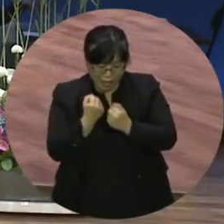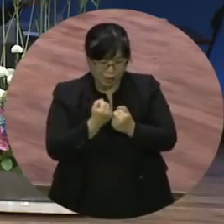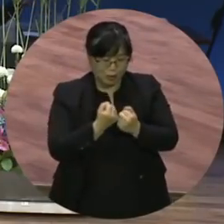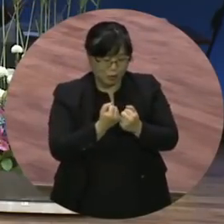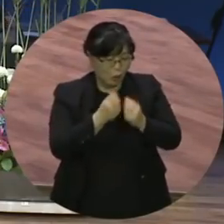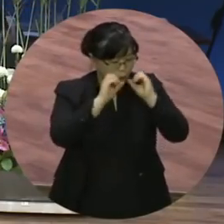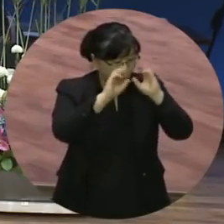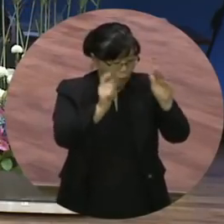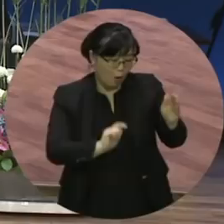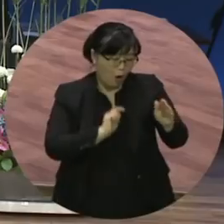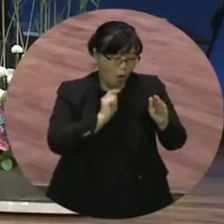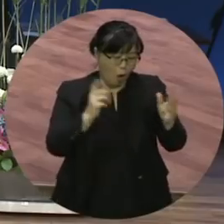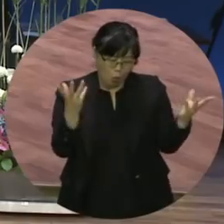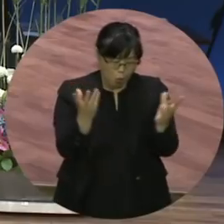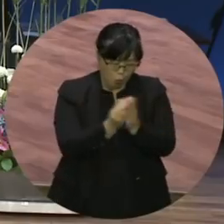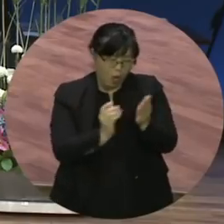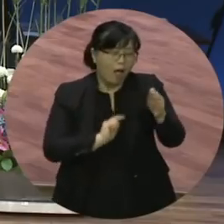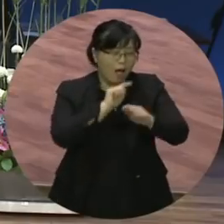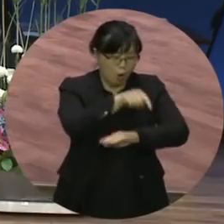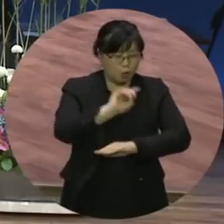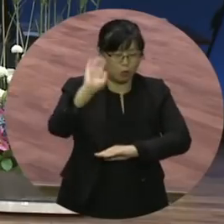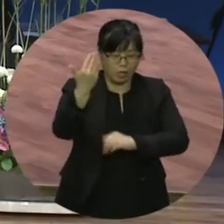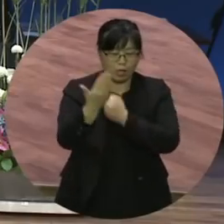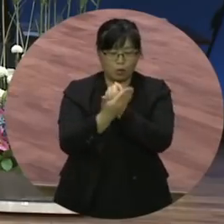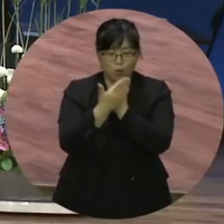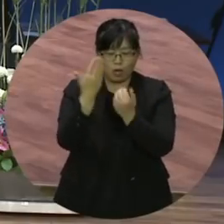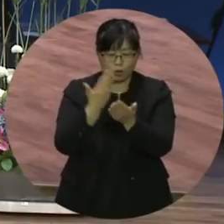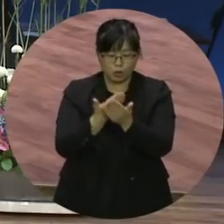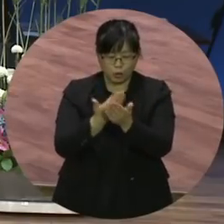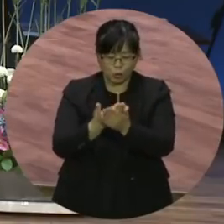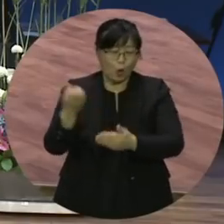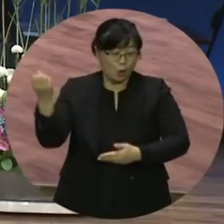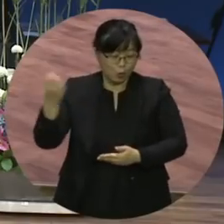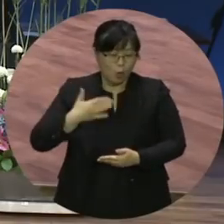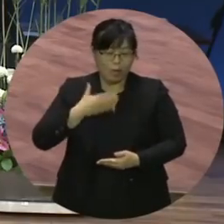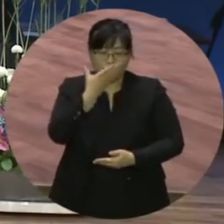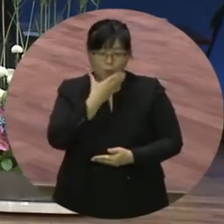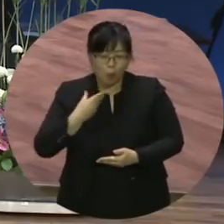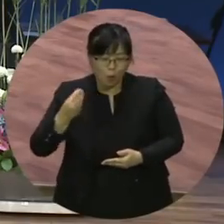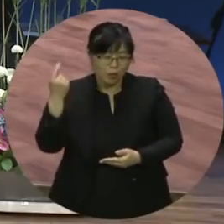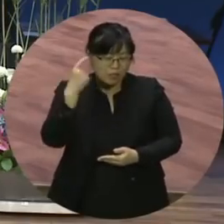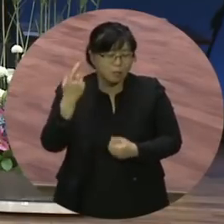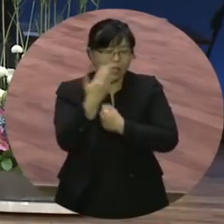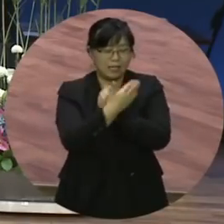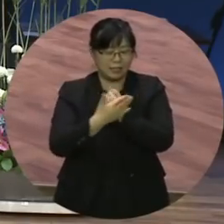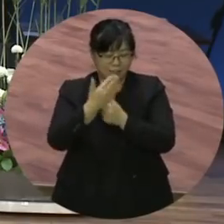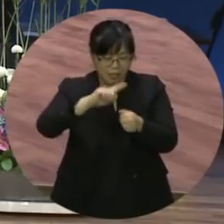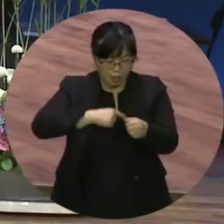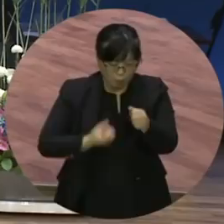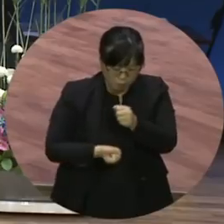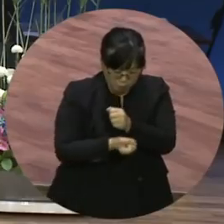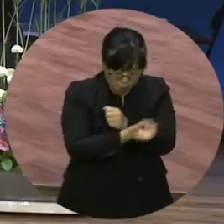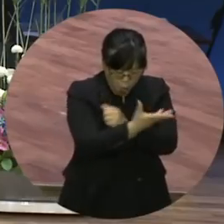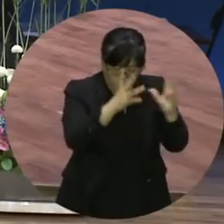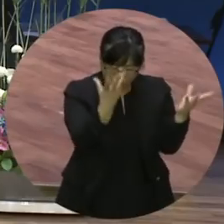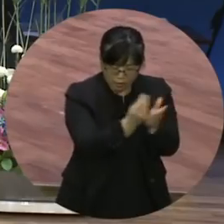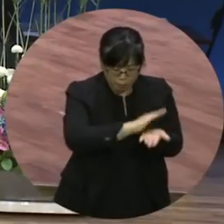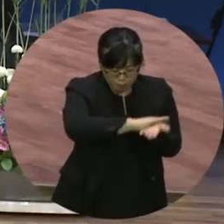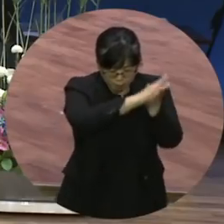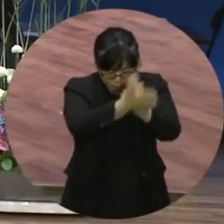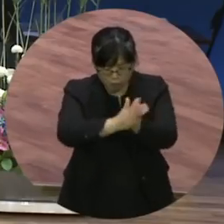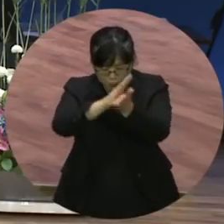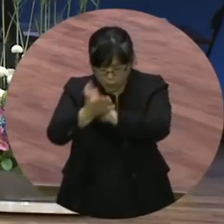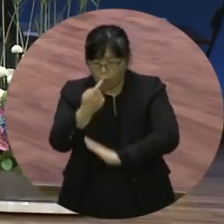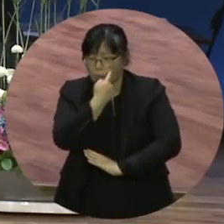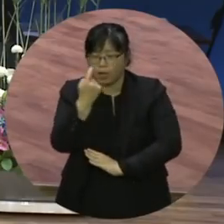사람이 지옥에서 천국 배경으로 바뀌는 올체인지를 체험하는 그 시간이 되게 하여 주시옵소서. 하나님이